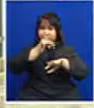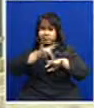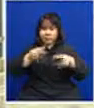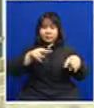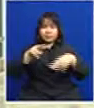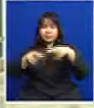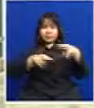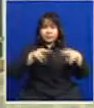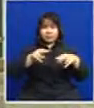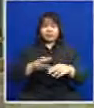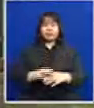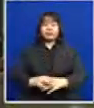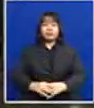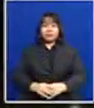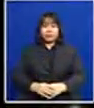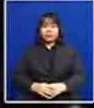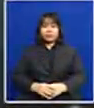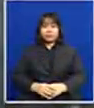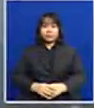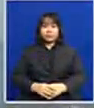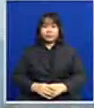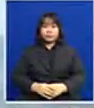าติค่ะ